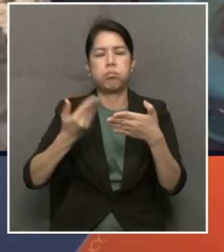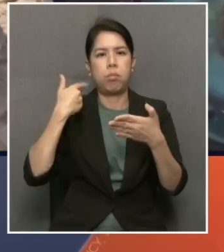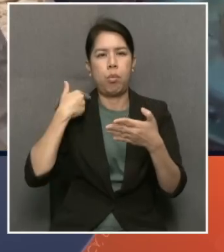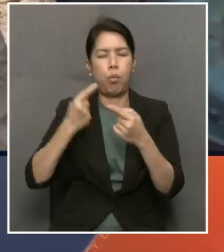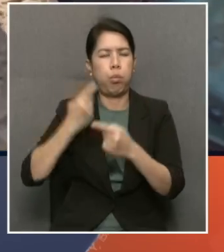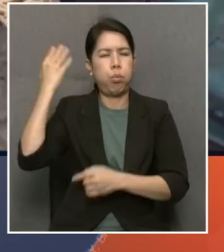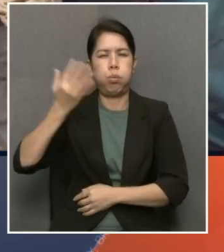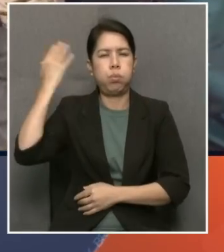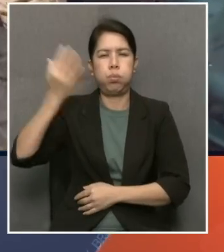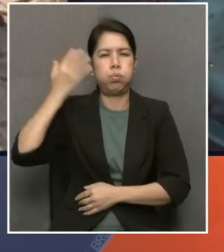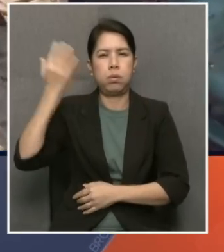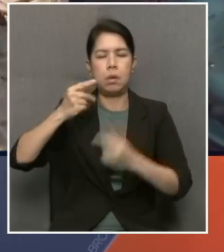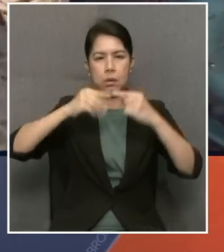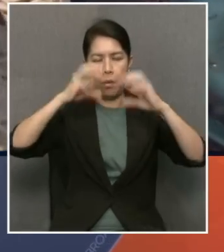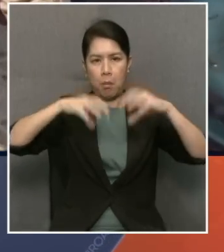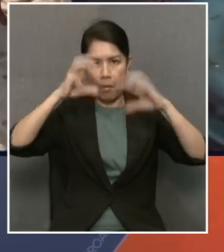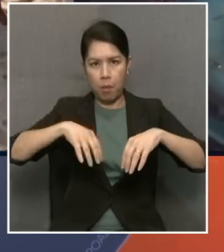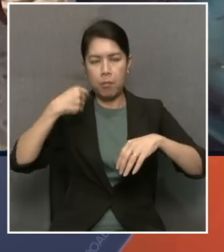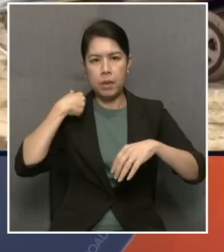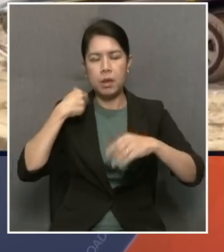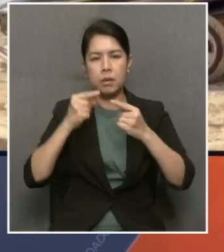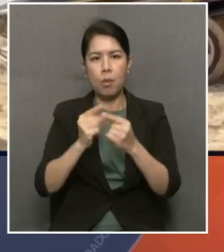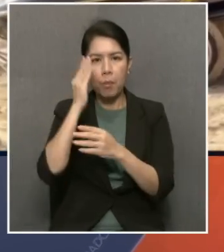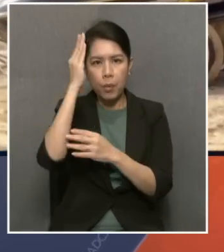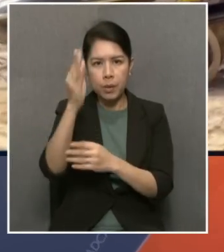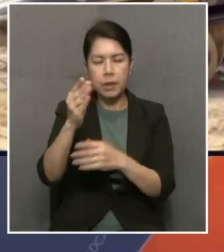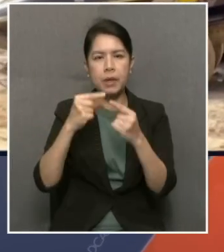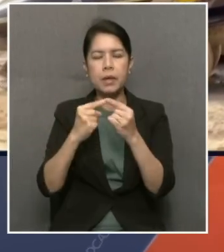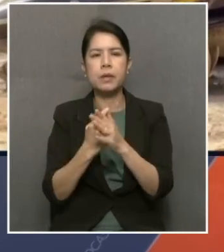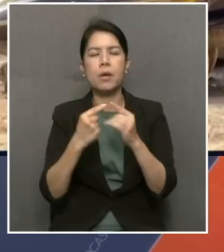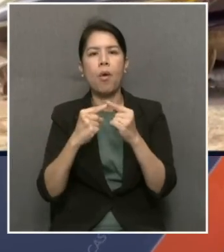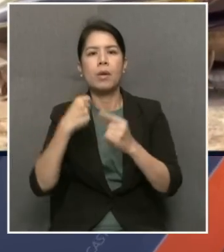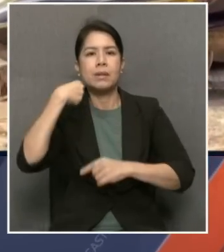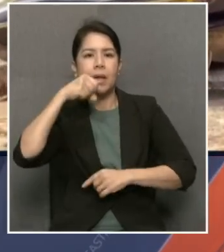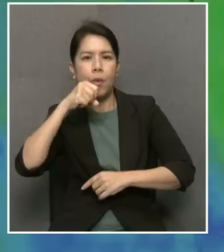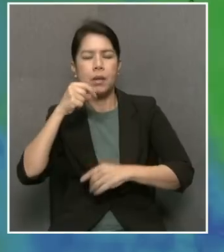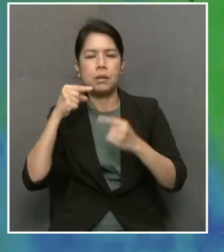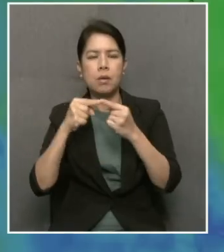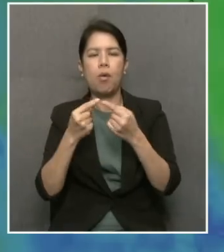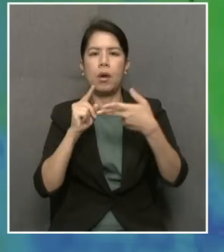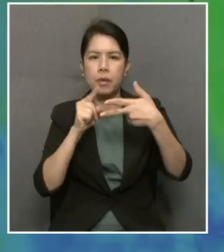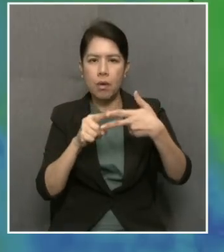ไต้ฝุ่นด้วยค่ะโดยจะพัดถล่มไต้หวันในวันพรุ่งนี้แล้วก็ตามมาด้วยฮ่องกงและจีนค่ะ